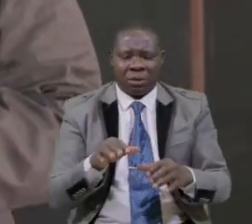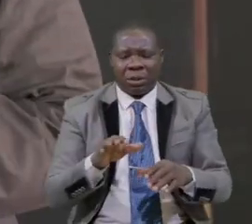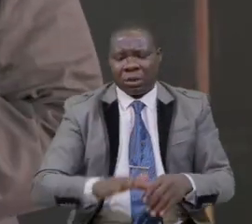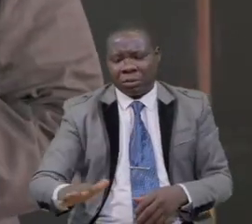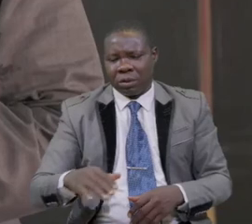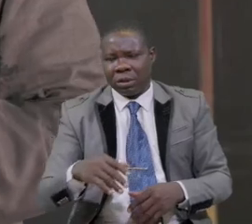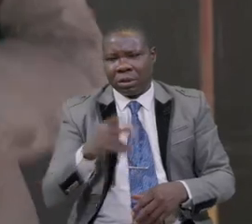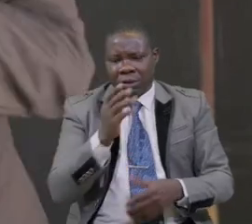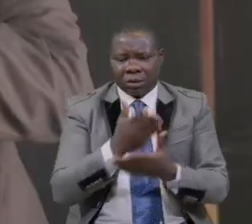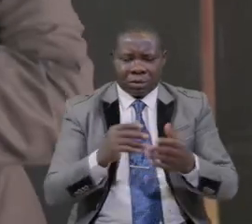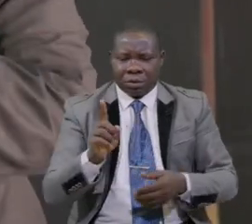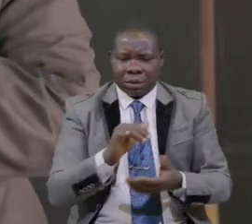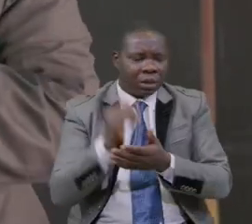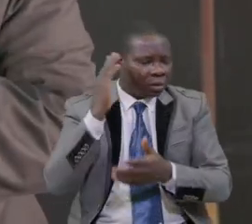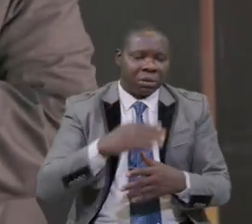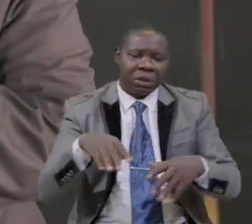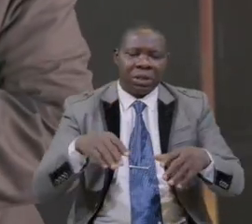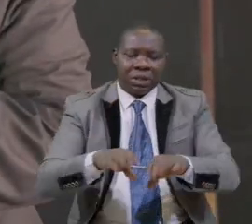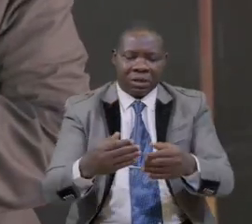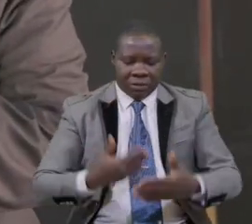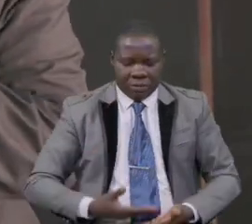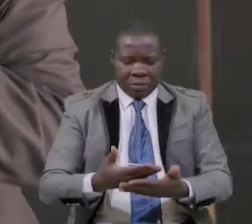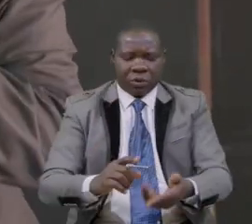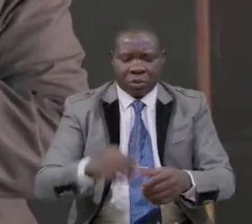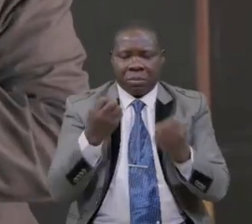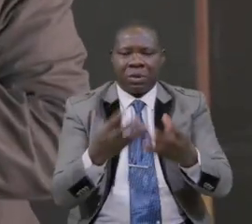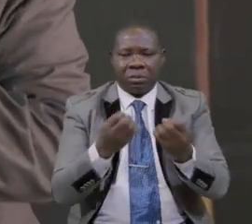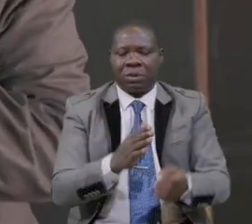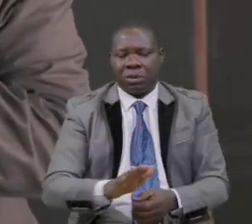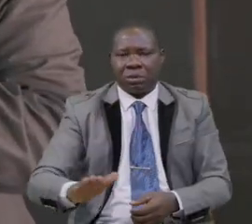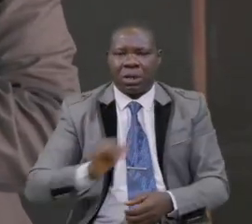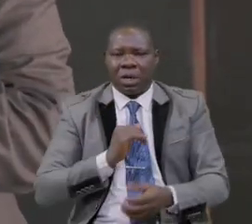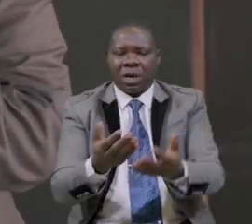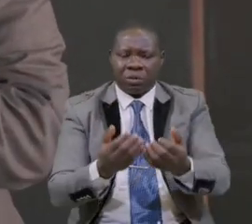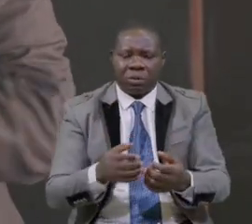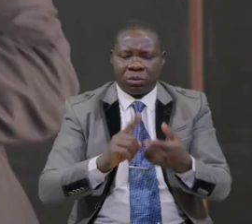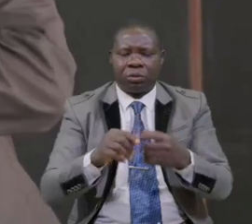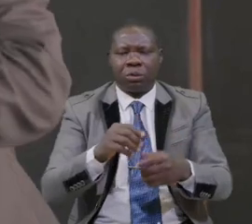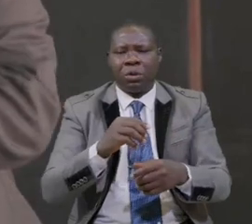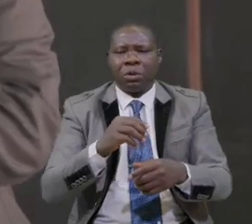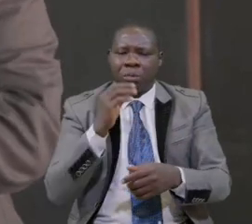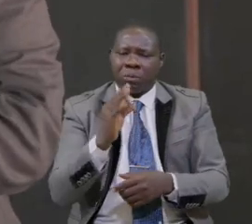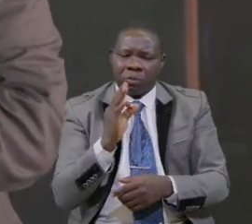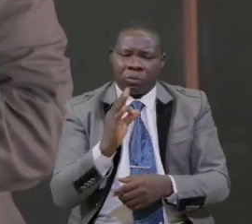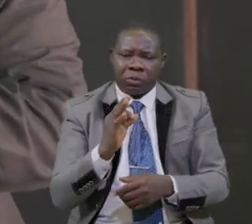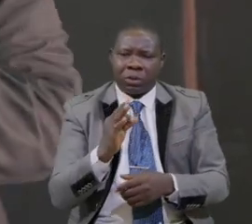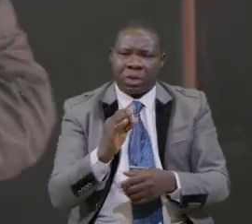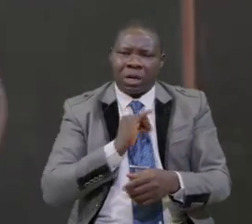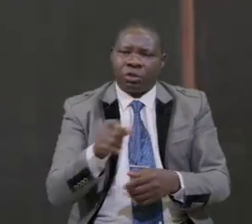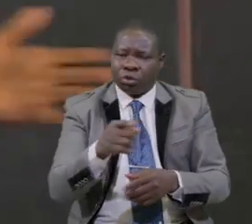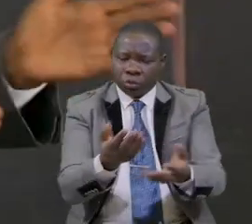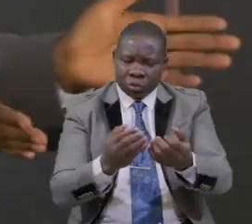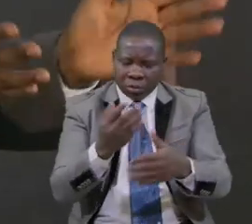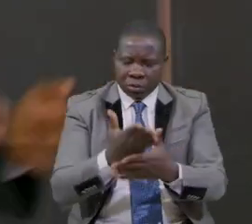enfants. Et ton ministère, tu veux quelqu'un qui va accepter ta vision, qui va s'aligner à